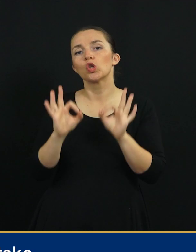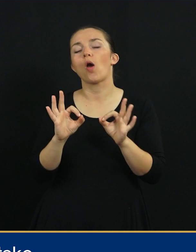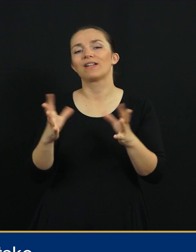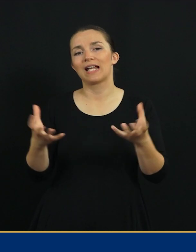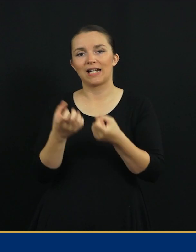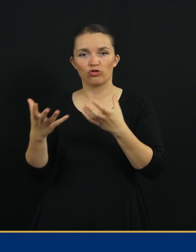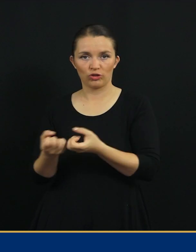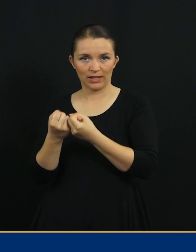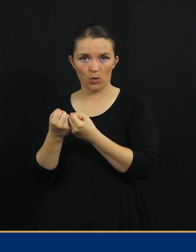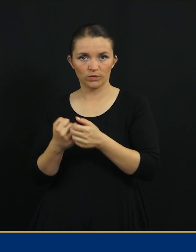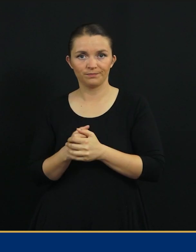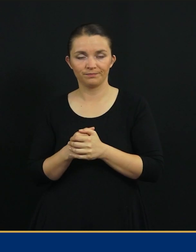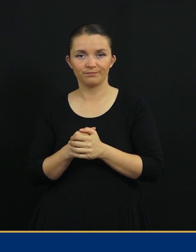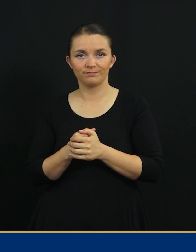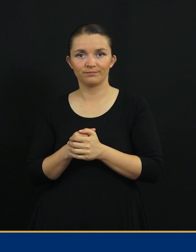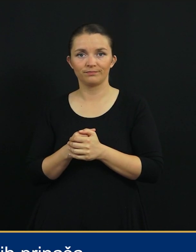rešitev.